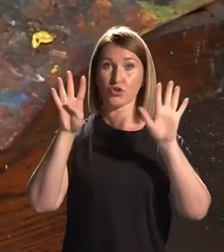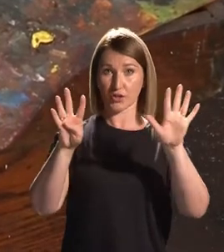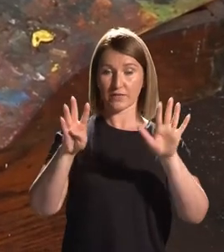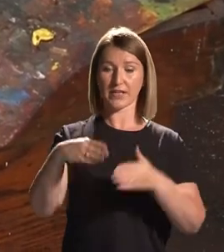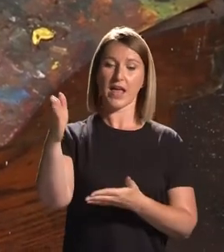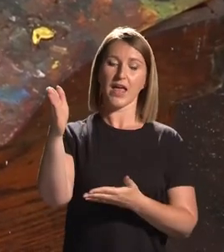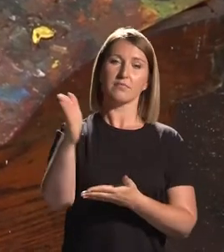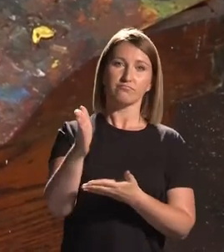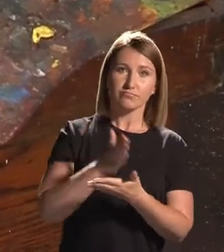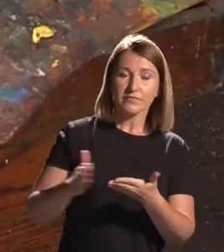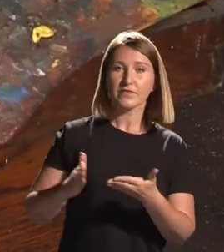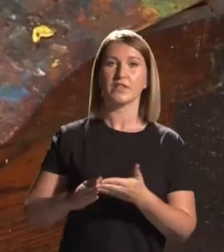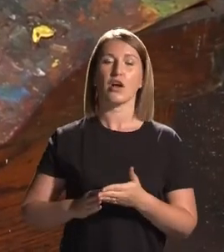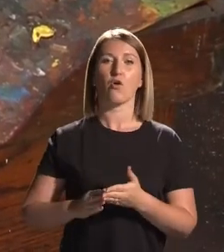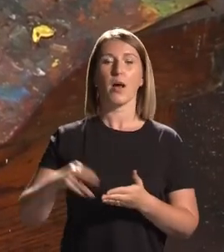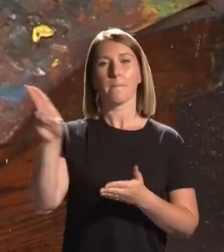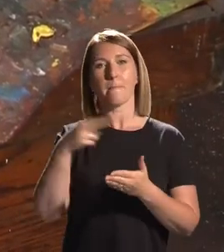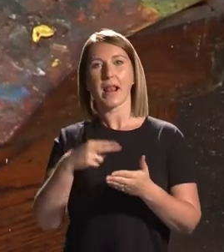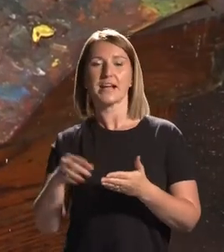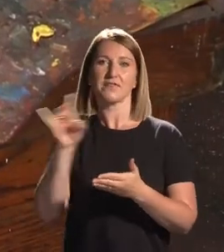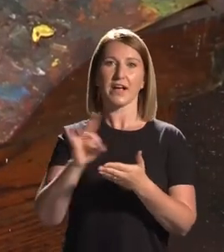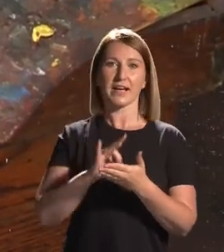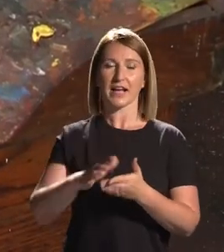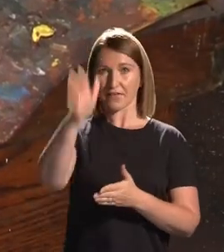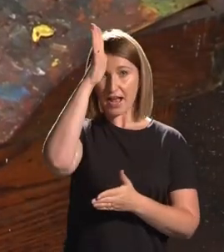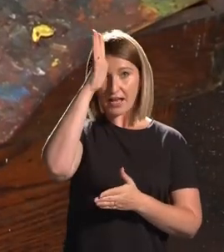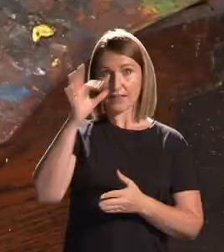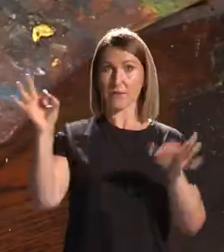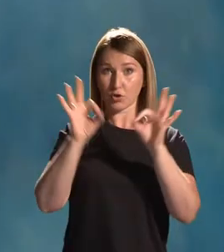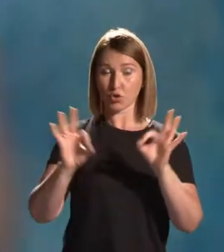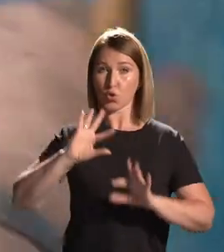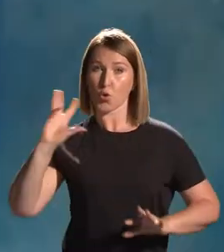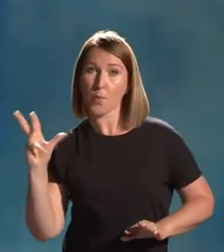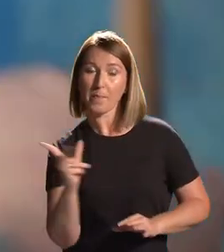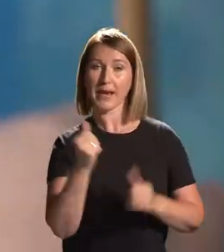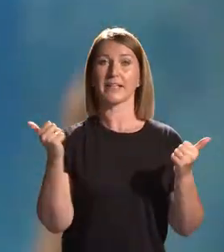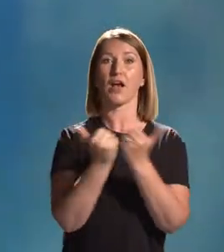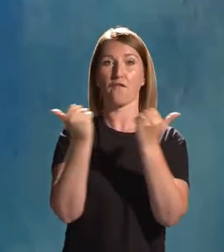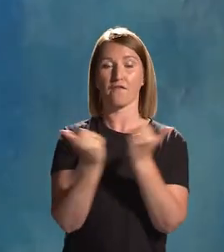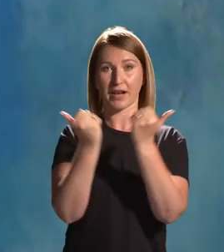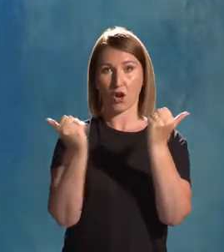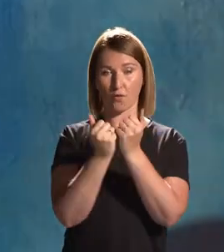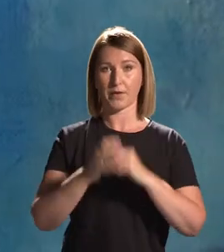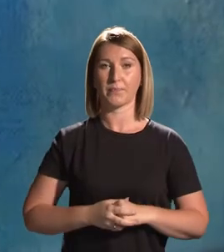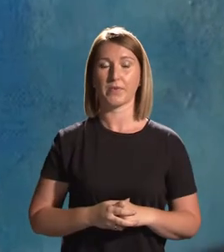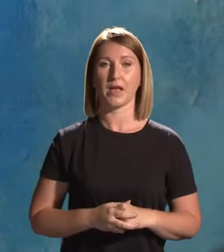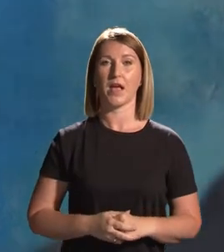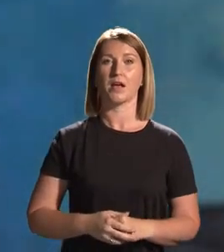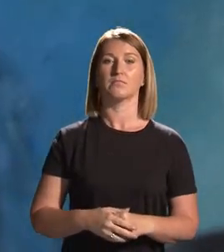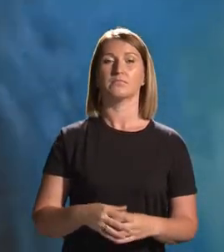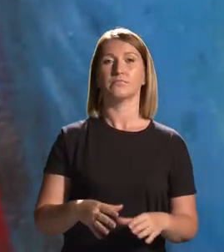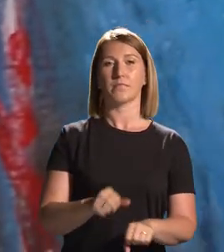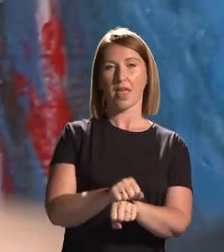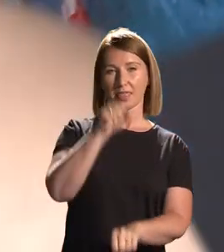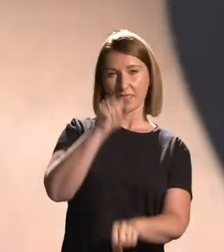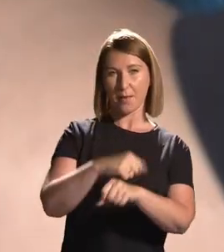1963-1969 na Wydziale Malarstwa i Grafiki Krakowskiej Akademii Sztuk Pięknych w pracowniach profesorów Mieczysława Weimana, Tadeusza Łakomskiego,